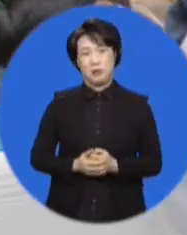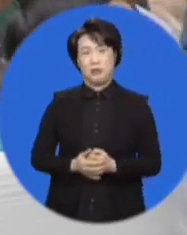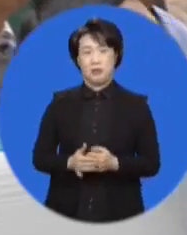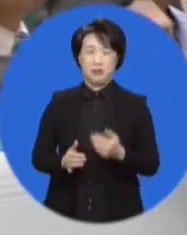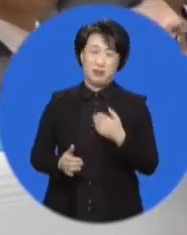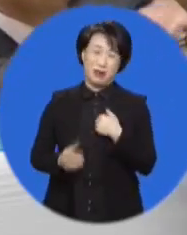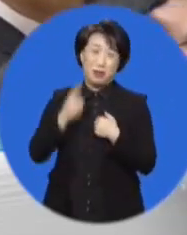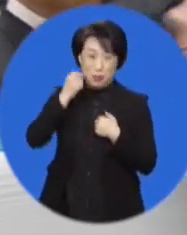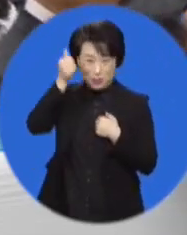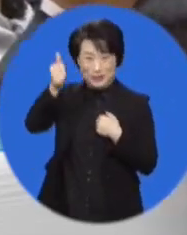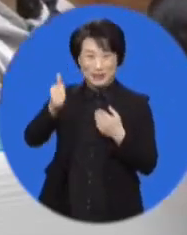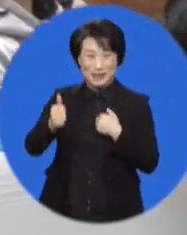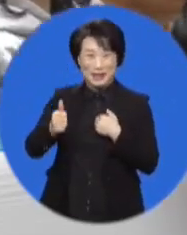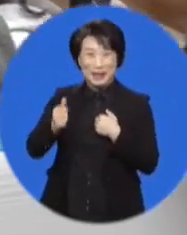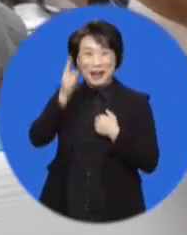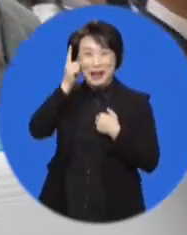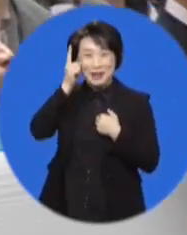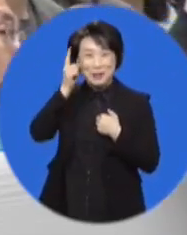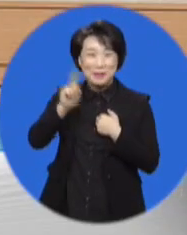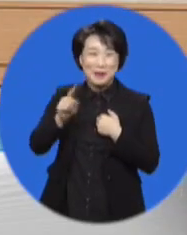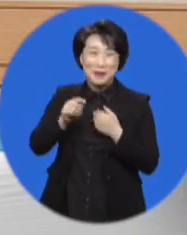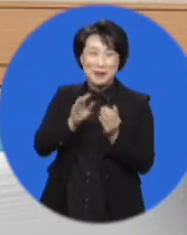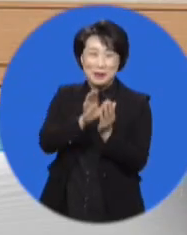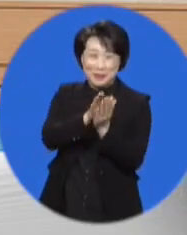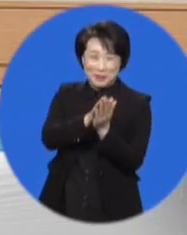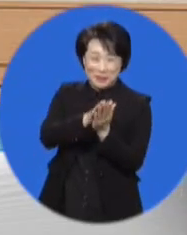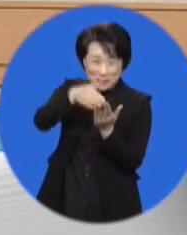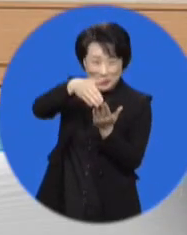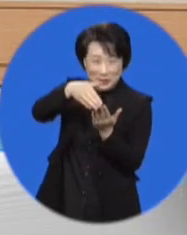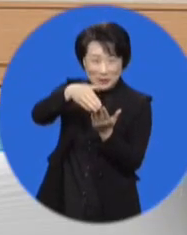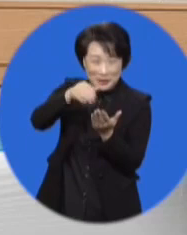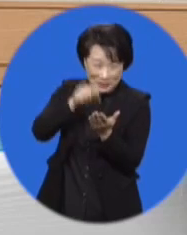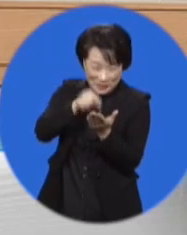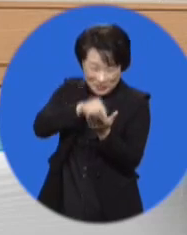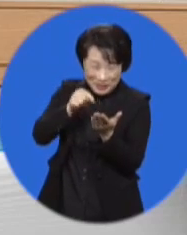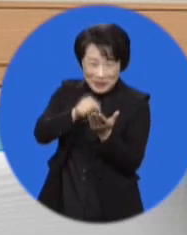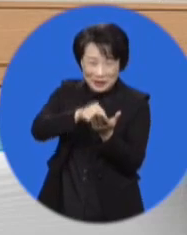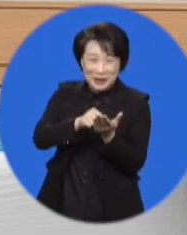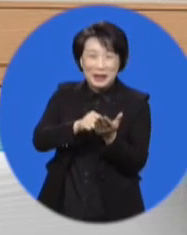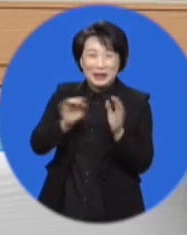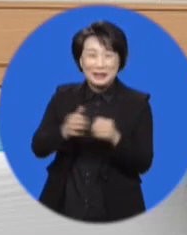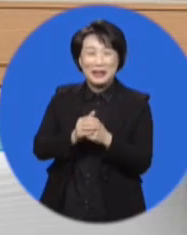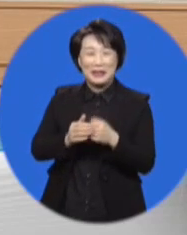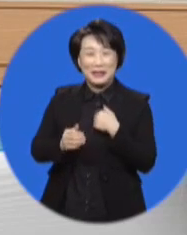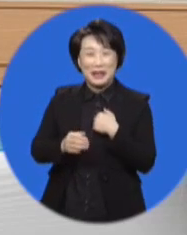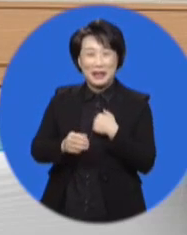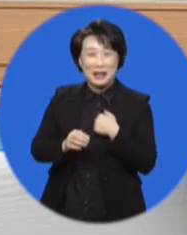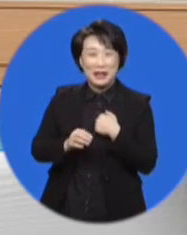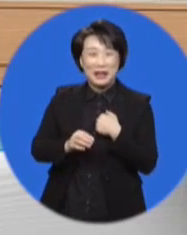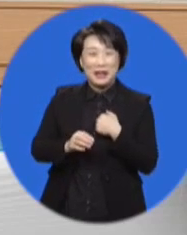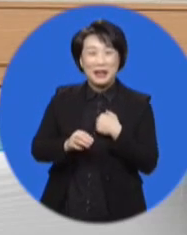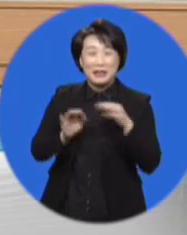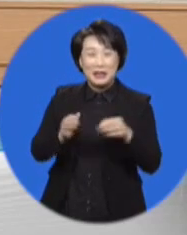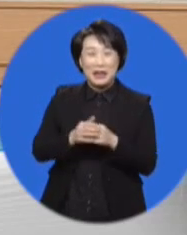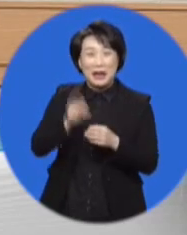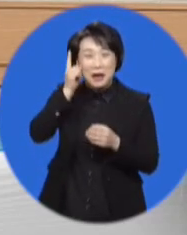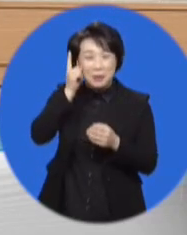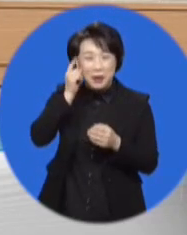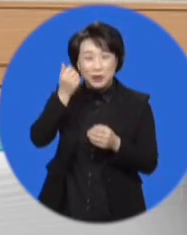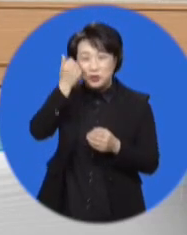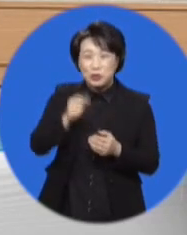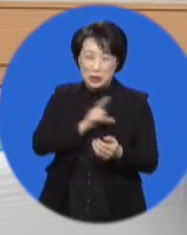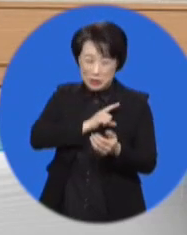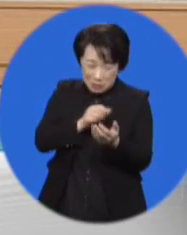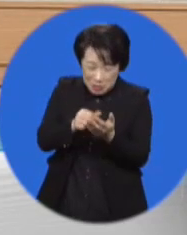목사님은 전화기가 폴더폰인데 나는 전화기 속에 누구 이름을 입력할지도 모르고